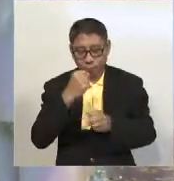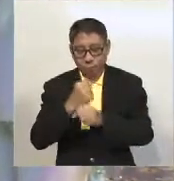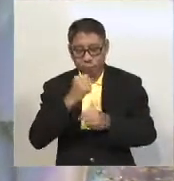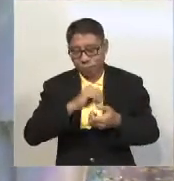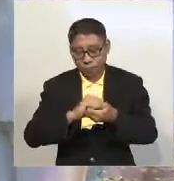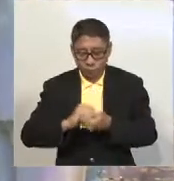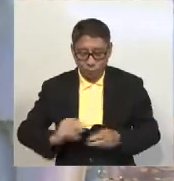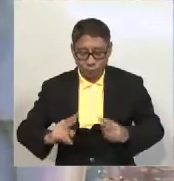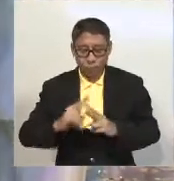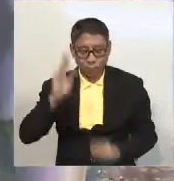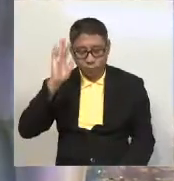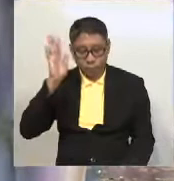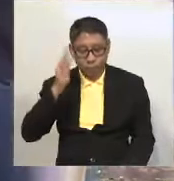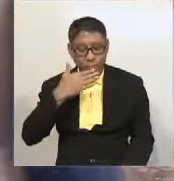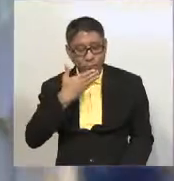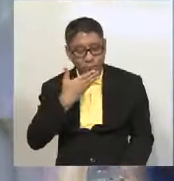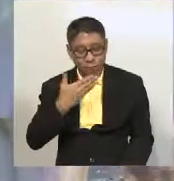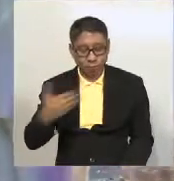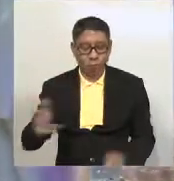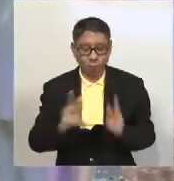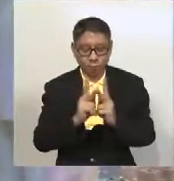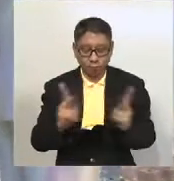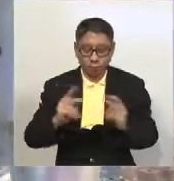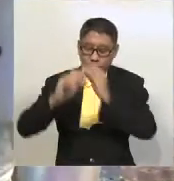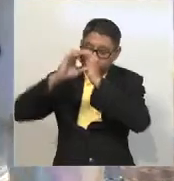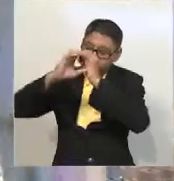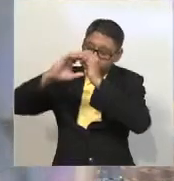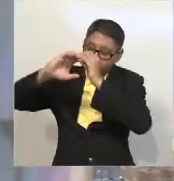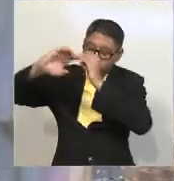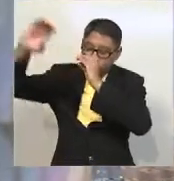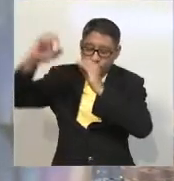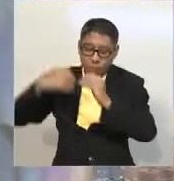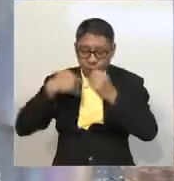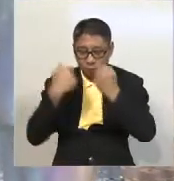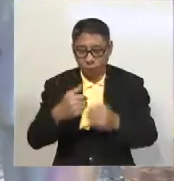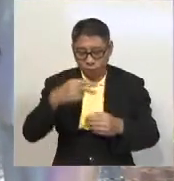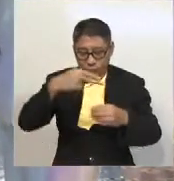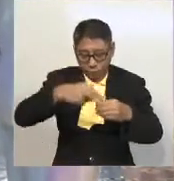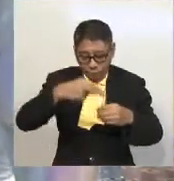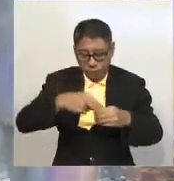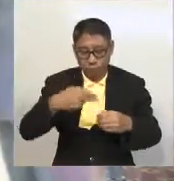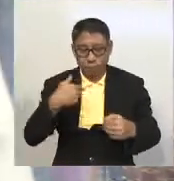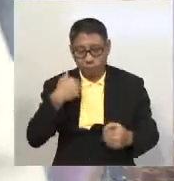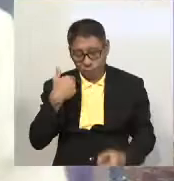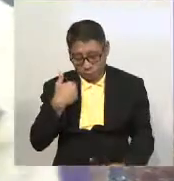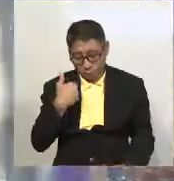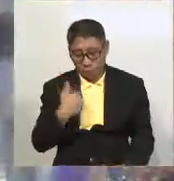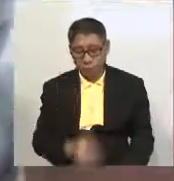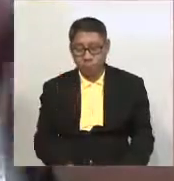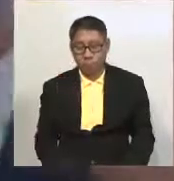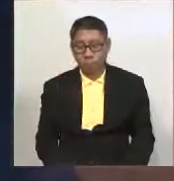กับกรมประชาสัมพันธ์มาโดยตลอดไม่ว่าจะเป็นคณะกรรมการกสทช.แล้วก็บริษัทปตท.จำกัดมหาชนด้วยครับ